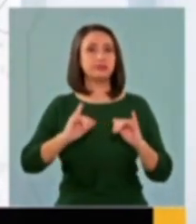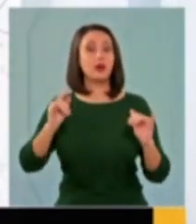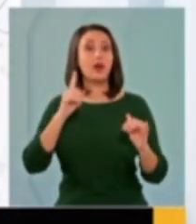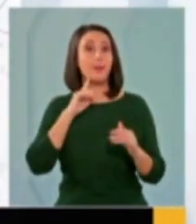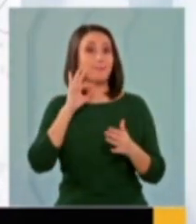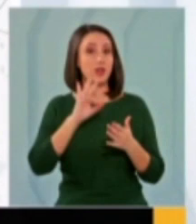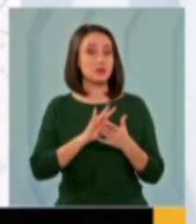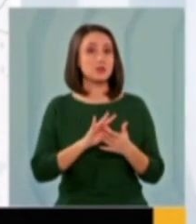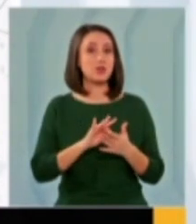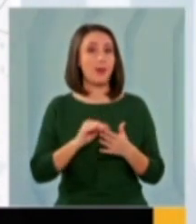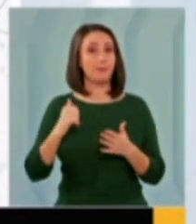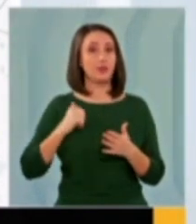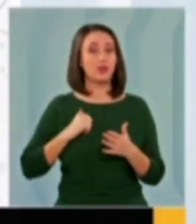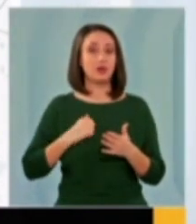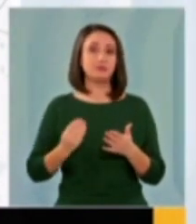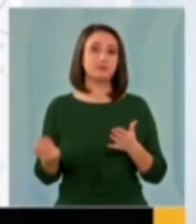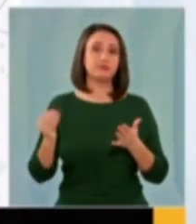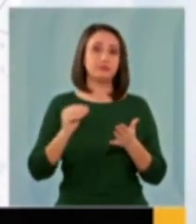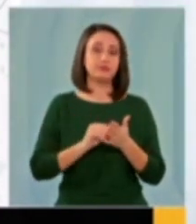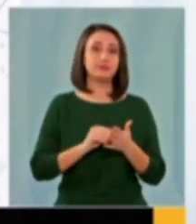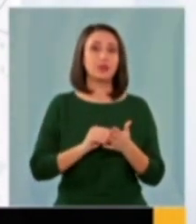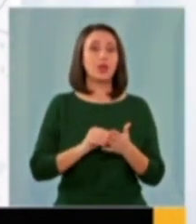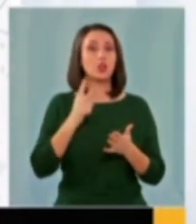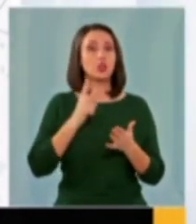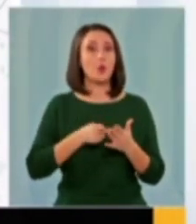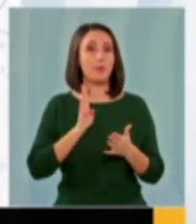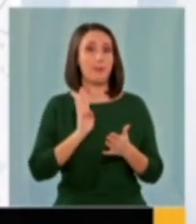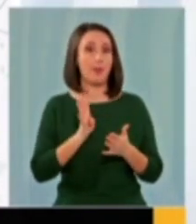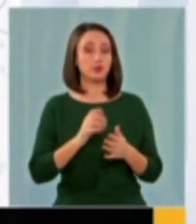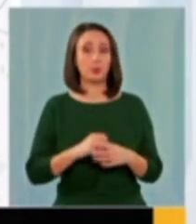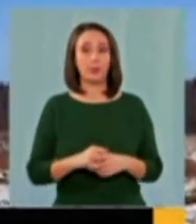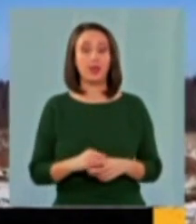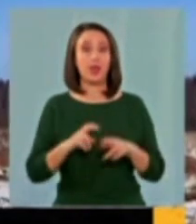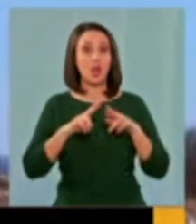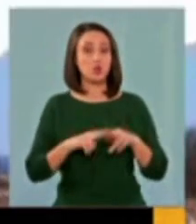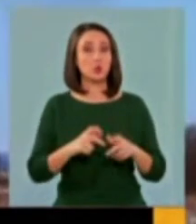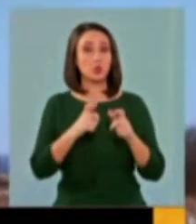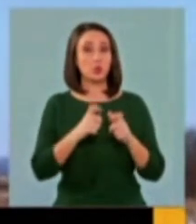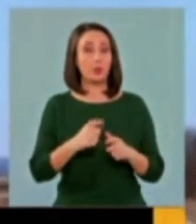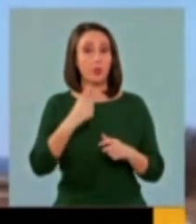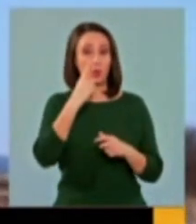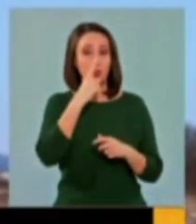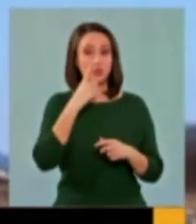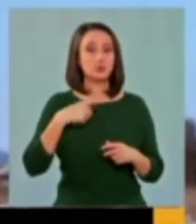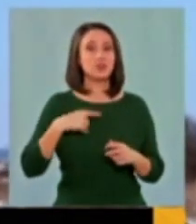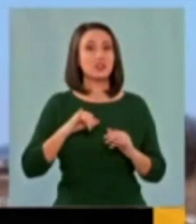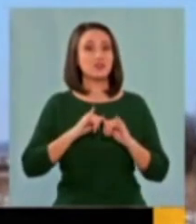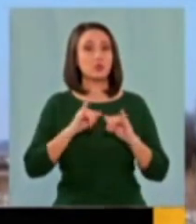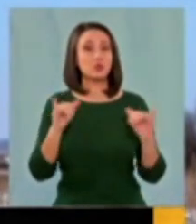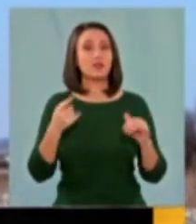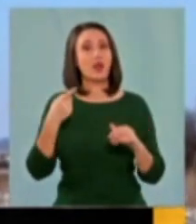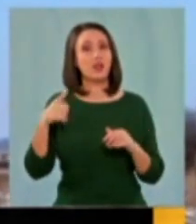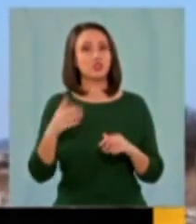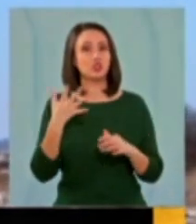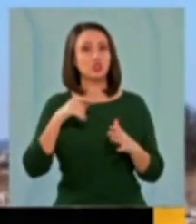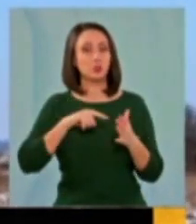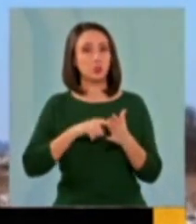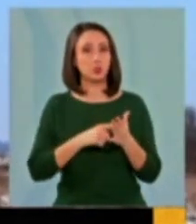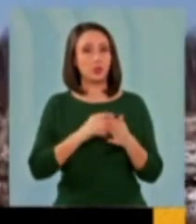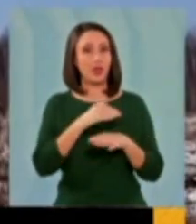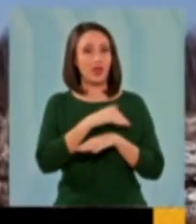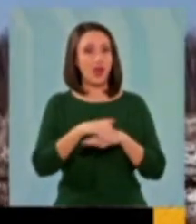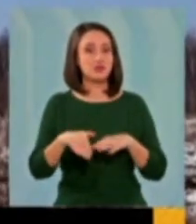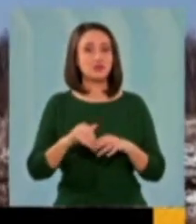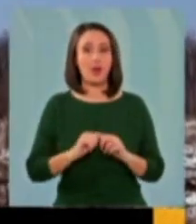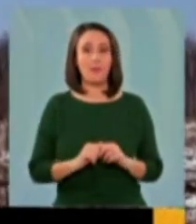militară încă de la anexarea ilegală a teritoriului în 2014. Restul trupelor rusești sunt desfășurate în alte 5 puncte de la